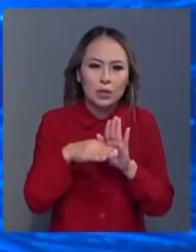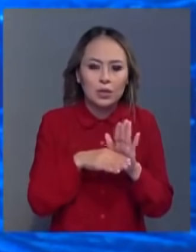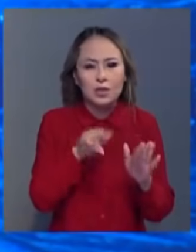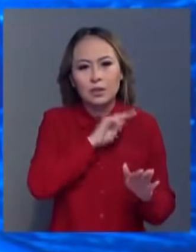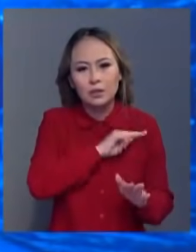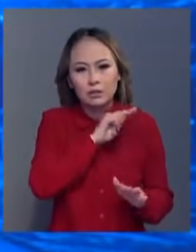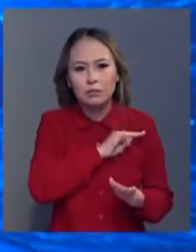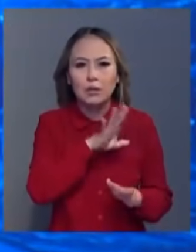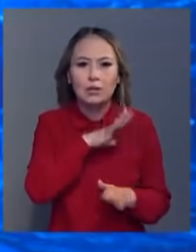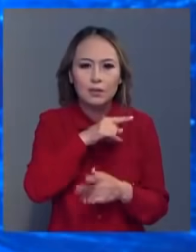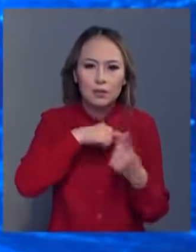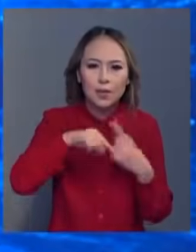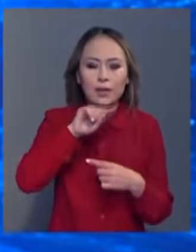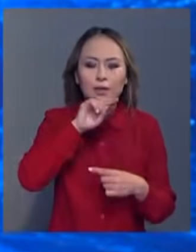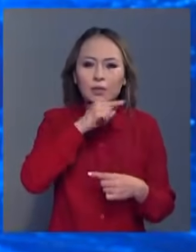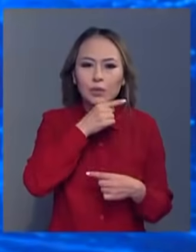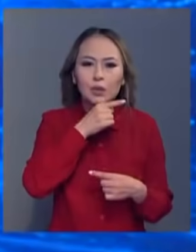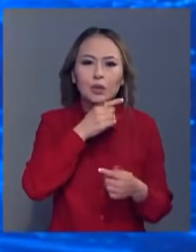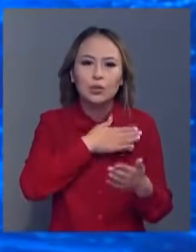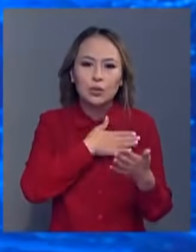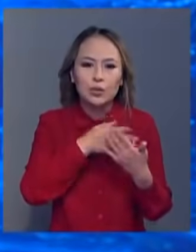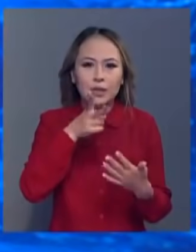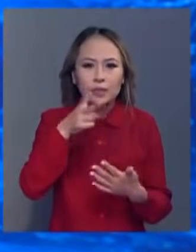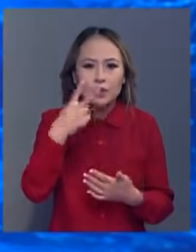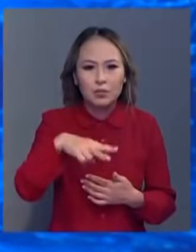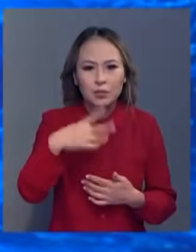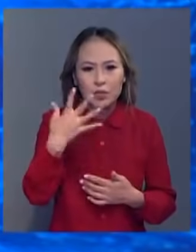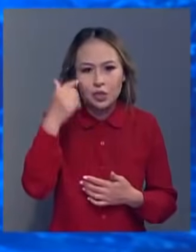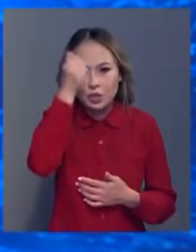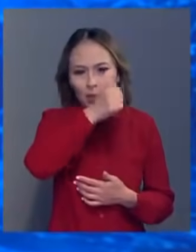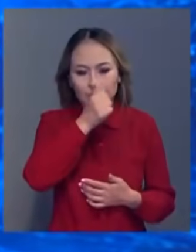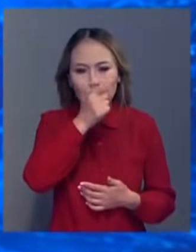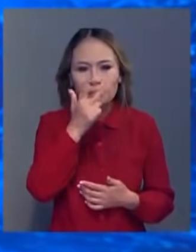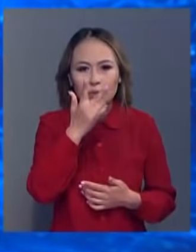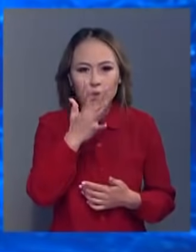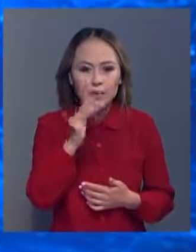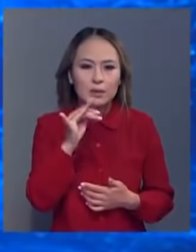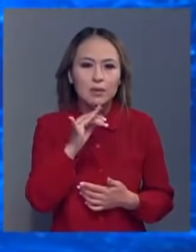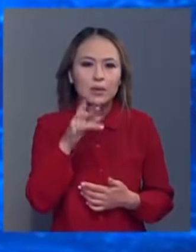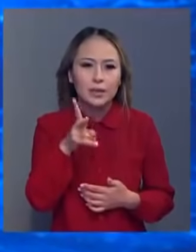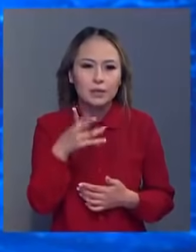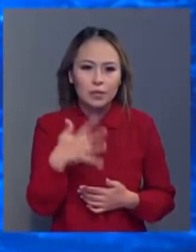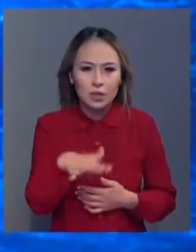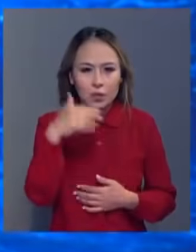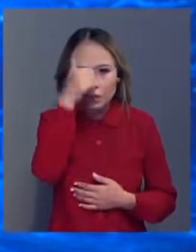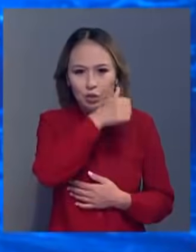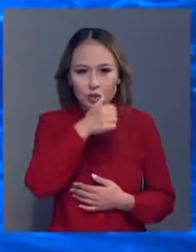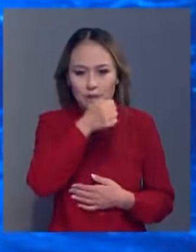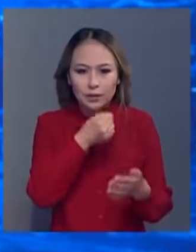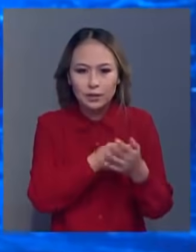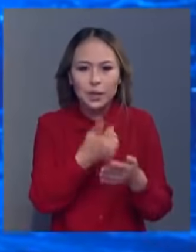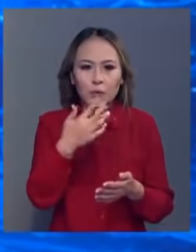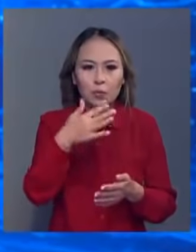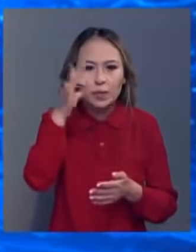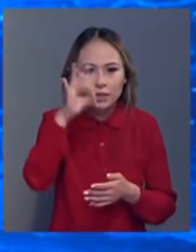жұмысты жандандырып, кәсіпкерліктің экономикадағы үлесін 2025 жылға қарай 35, ал 2050 жылға